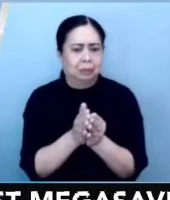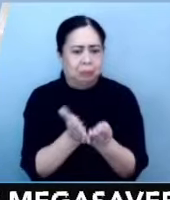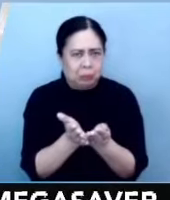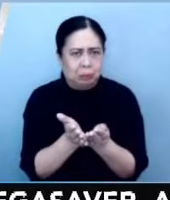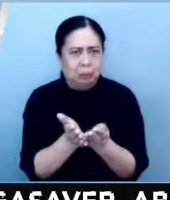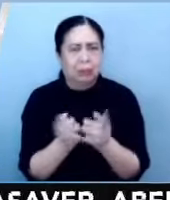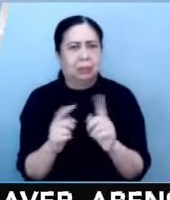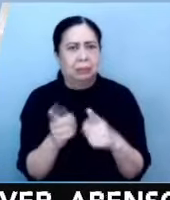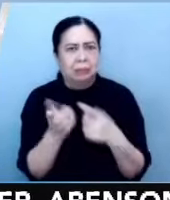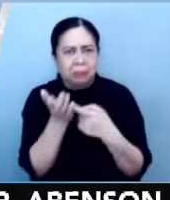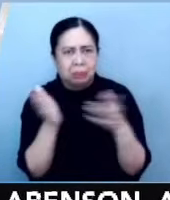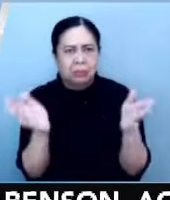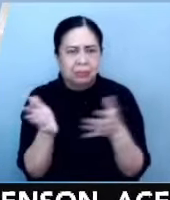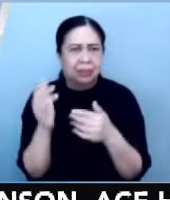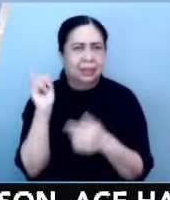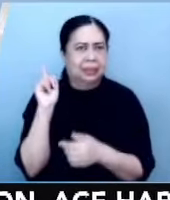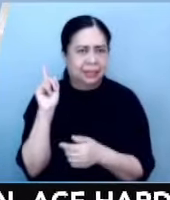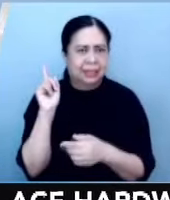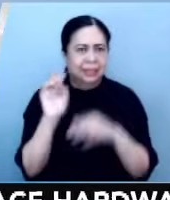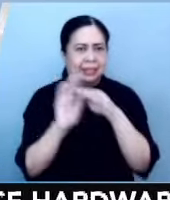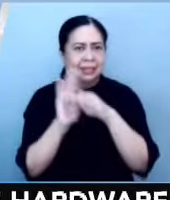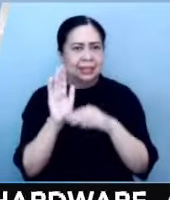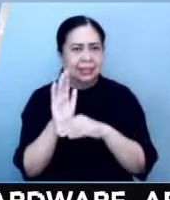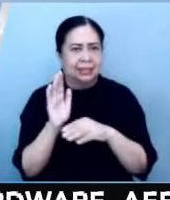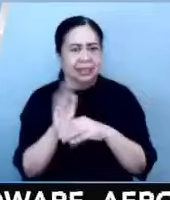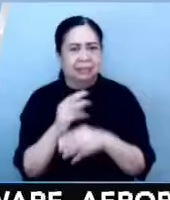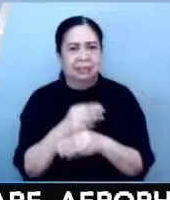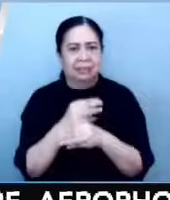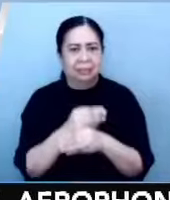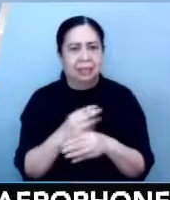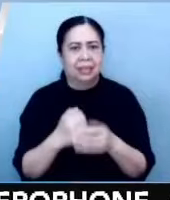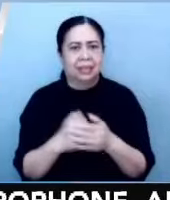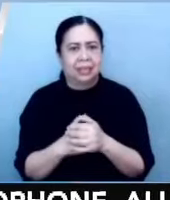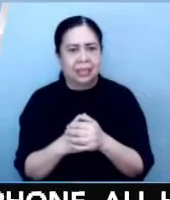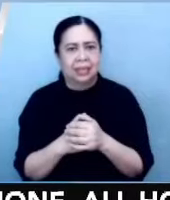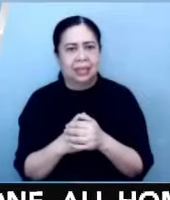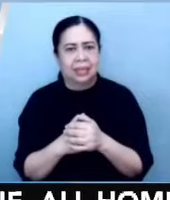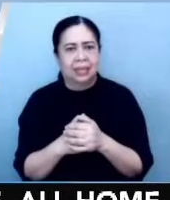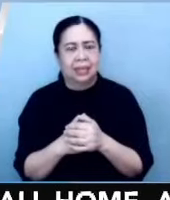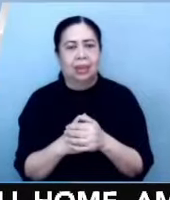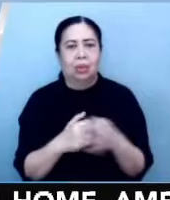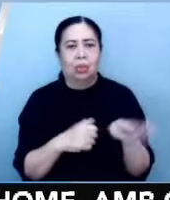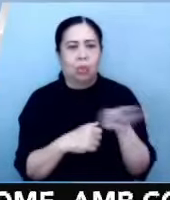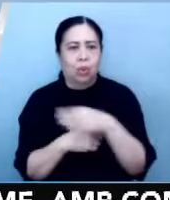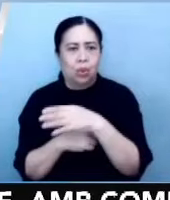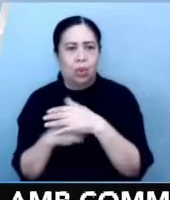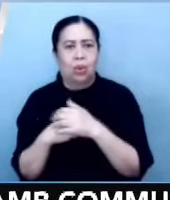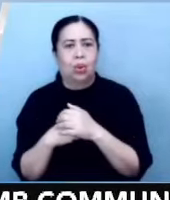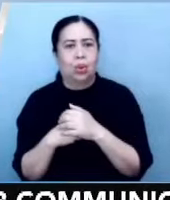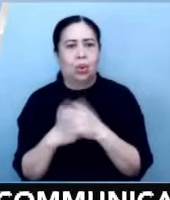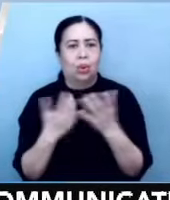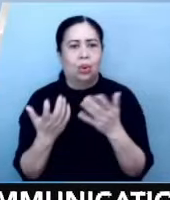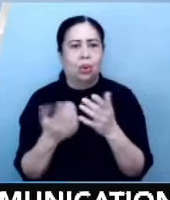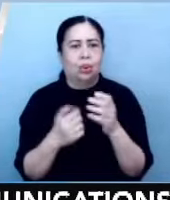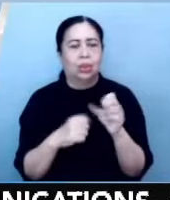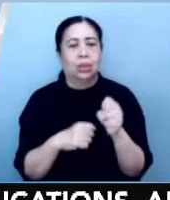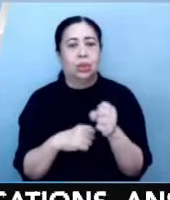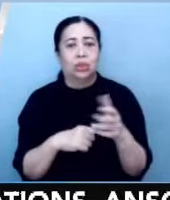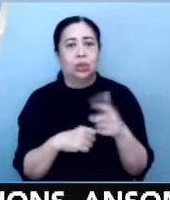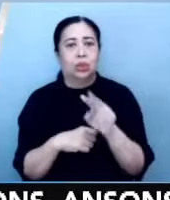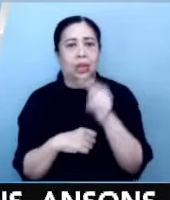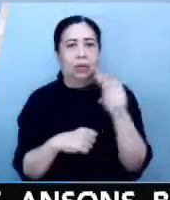sa coastal waters ng Milagros, Masbate, Dawis at Tagbilaran sa Bohol at San Benito sa Surigao del